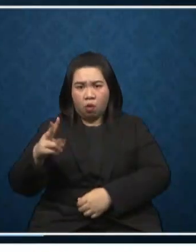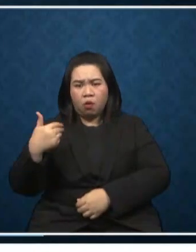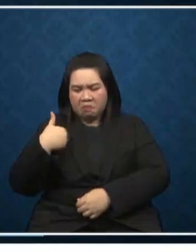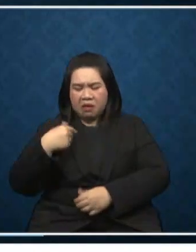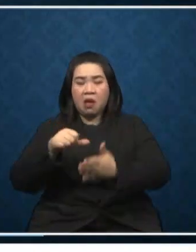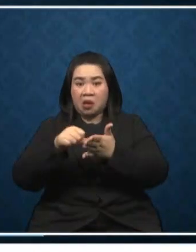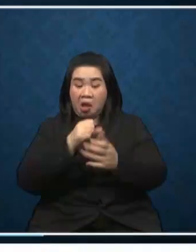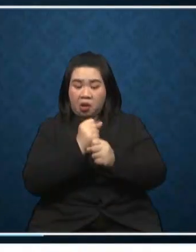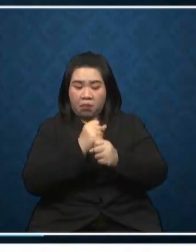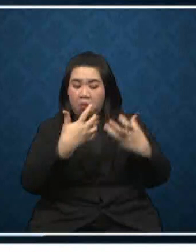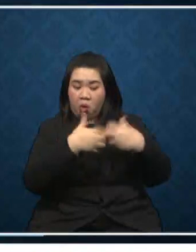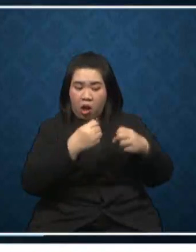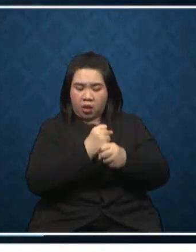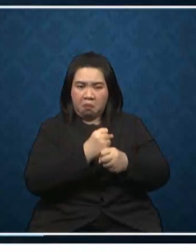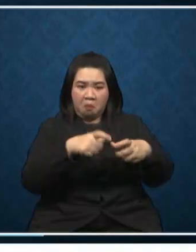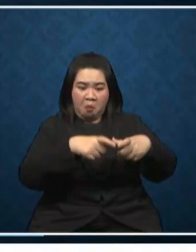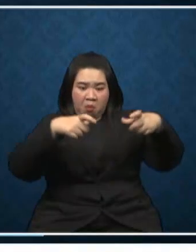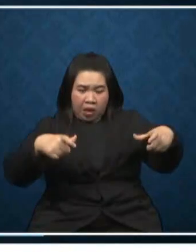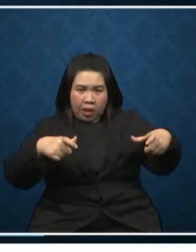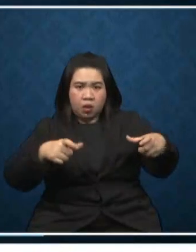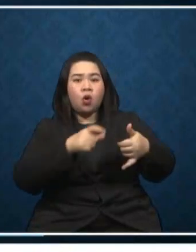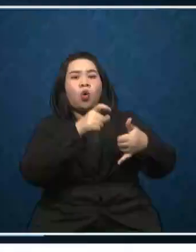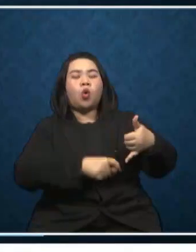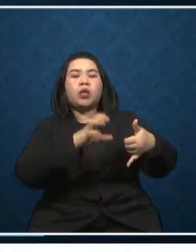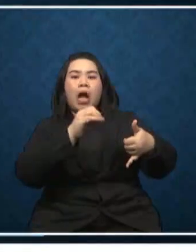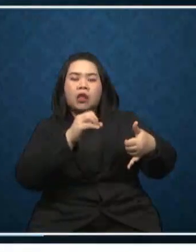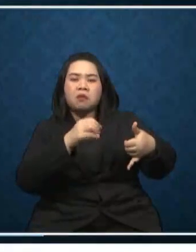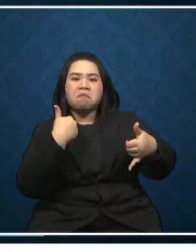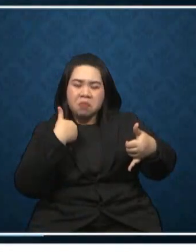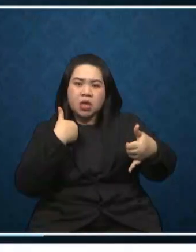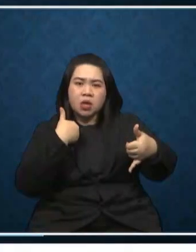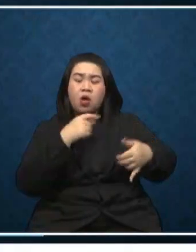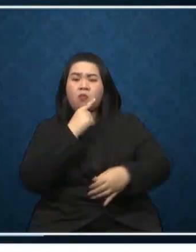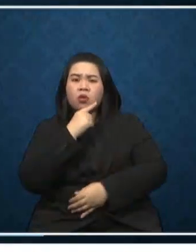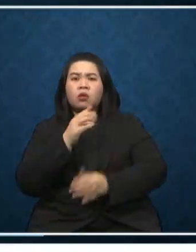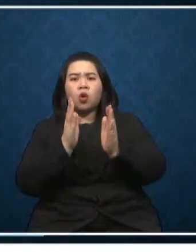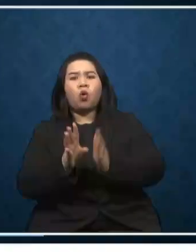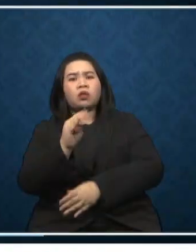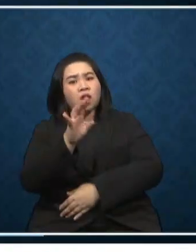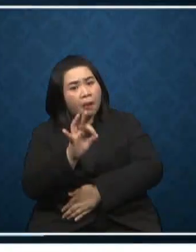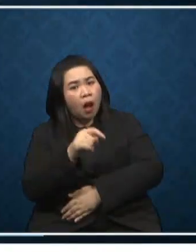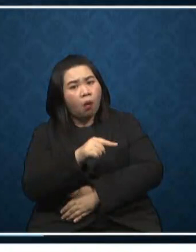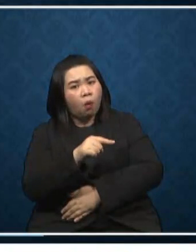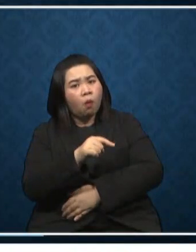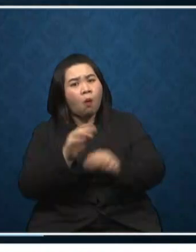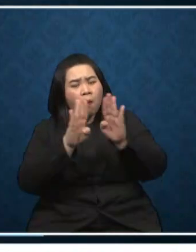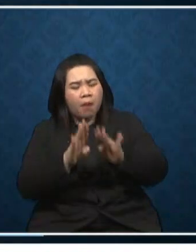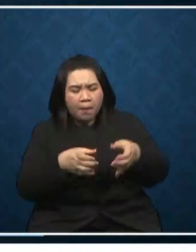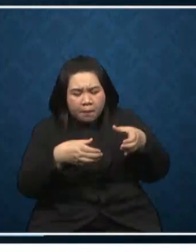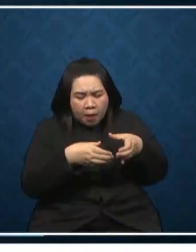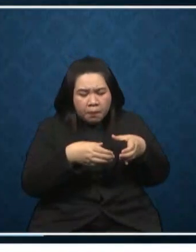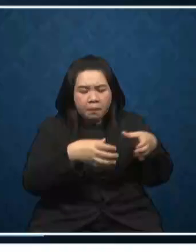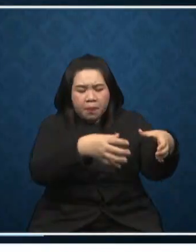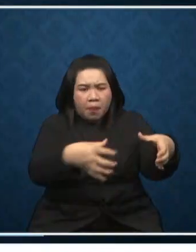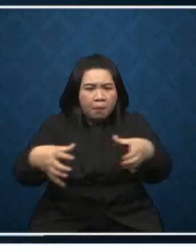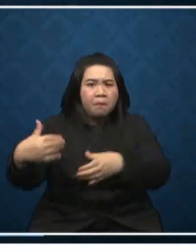ให้โงงานใหญ่ขึ้นคือ 50 แรม้า คน 50 คน ถามวาทับ 49 แงม้า 49 คนซึงเปรัษณะ เป็ทรกกี้ที่โงงานศา